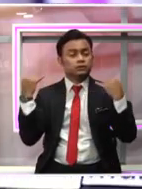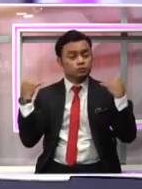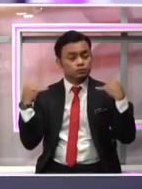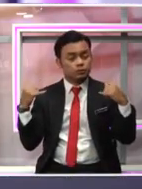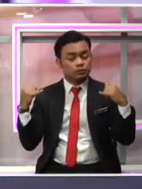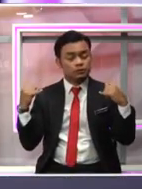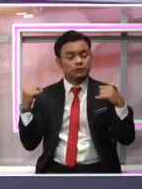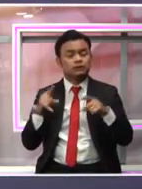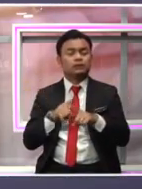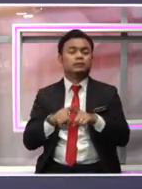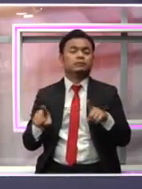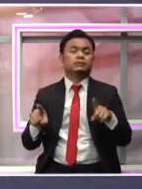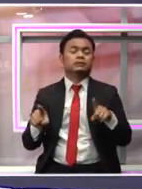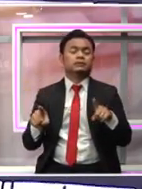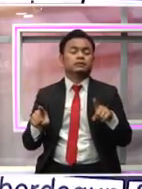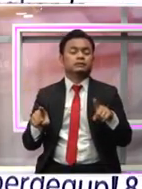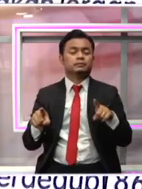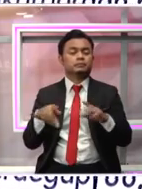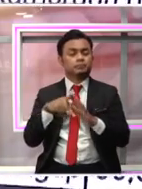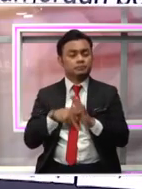haruslah kita perjuangkan